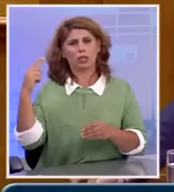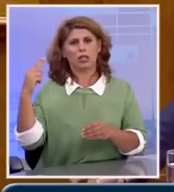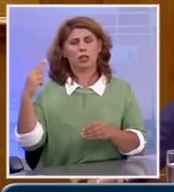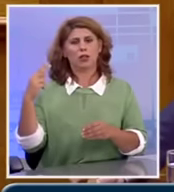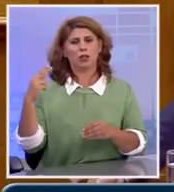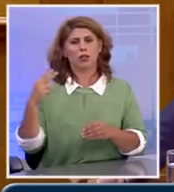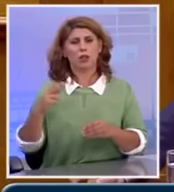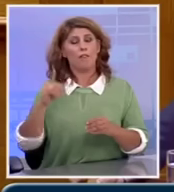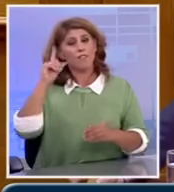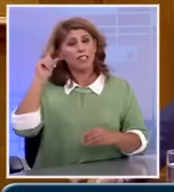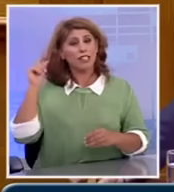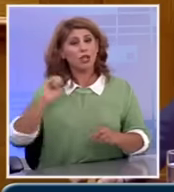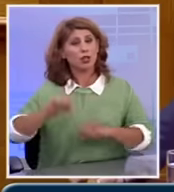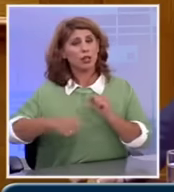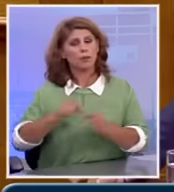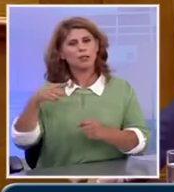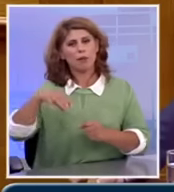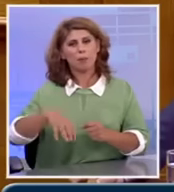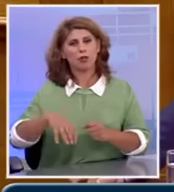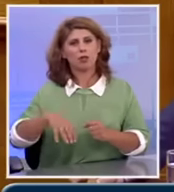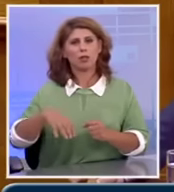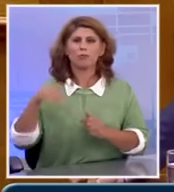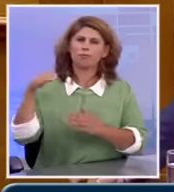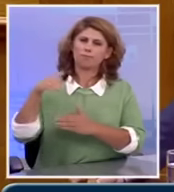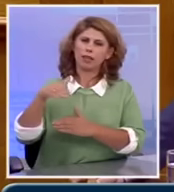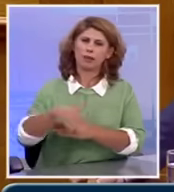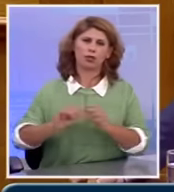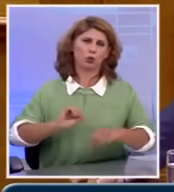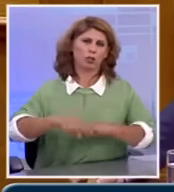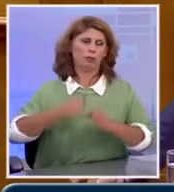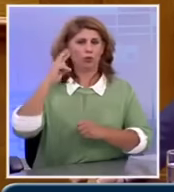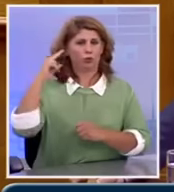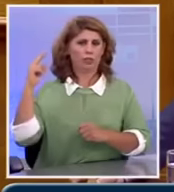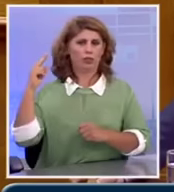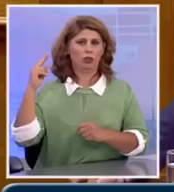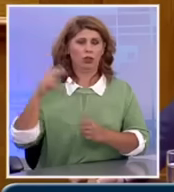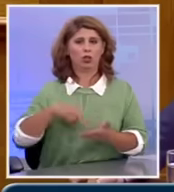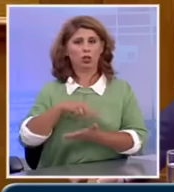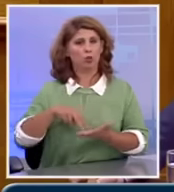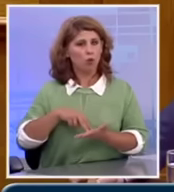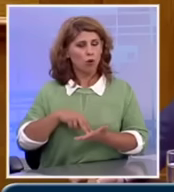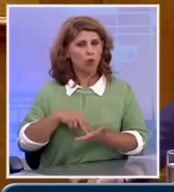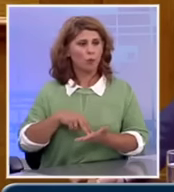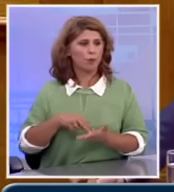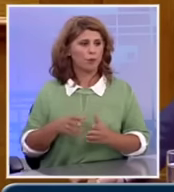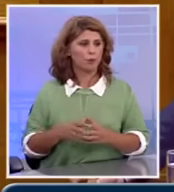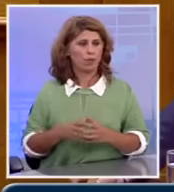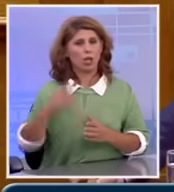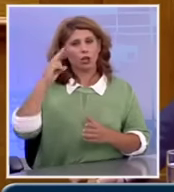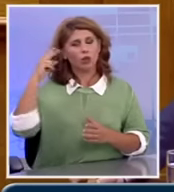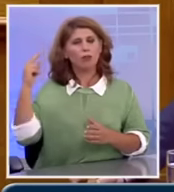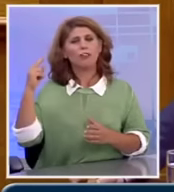κίνημα βεβαίως σε μία εποχή παρακμής του κινήματος και του ρόλου των φυτικών